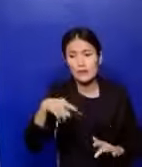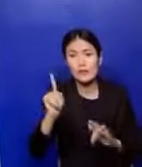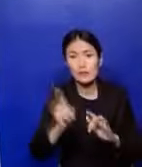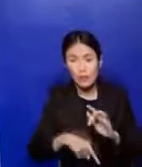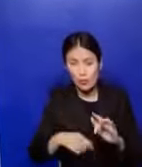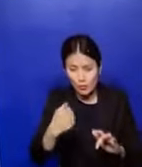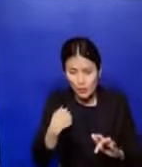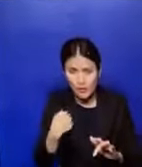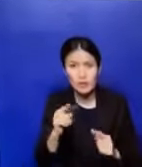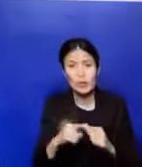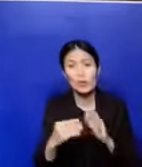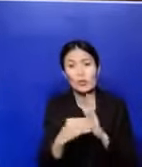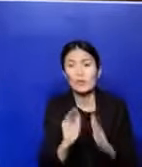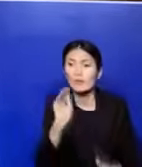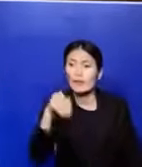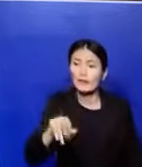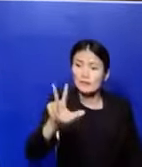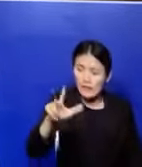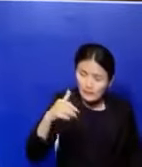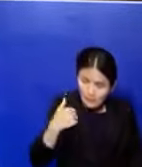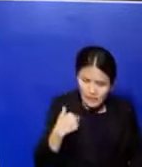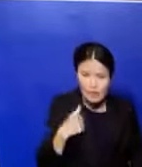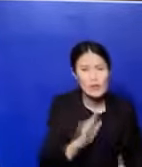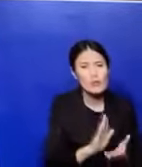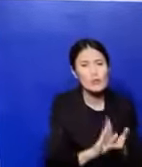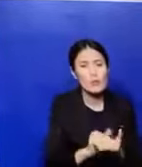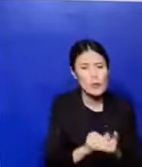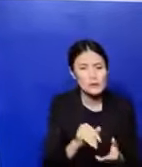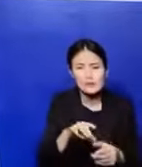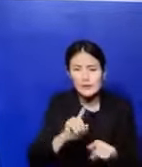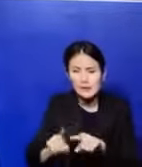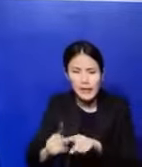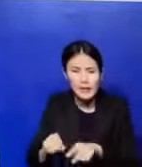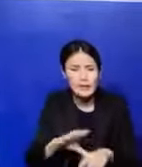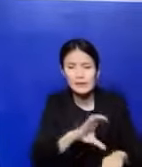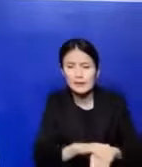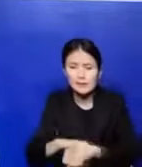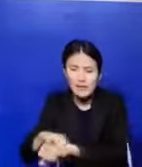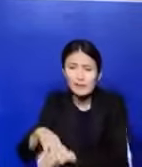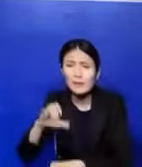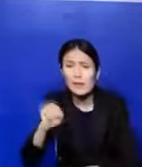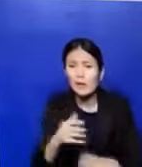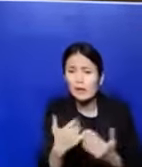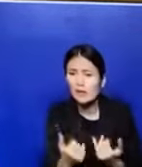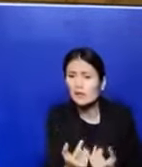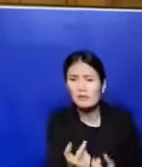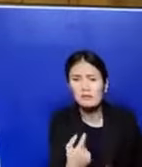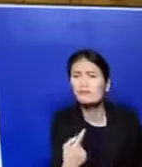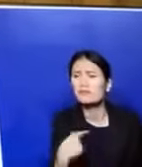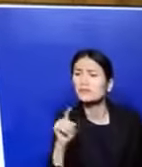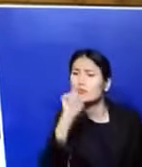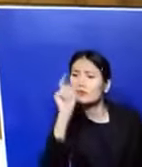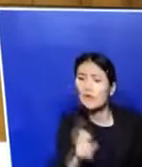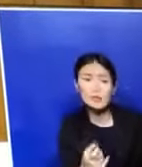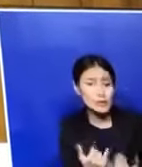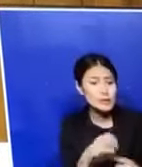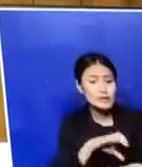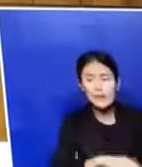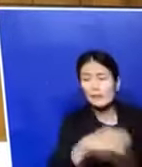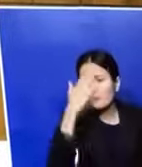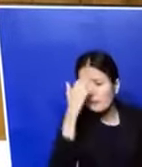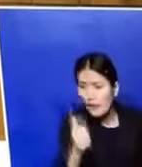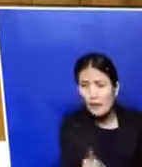ผลประโยชน์บ่อนการพนันท่านบอกว่าทำไมมันมาจับตอนนี้หลังจากที่ผมประกาศไปแล้วว่าทุกคนต้องร่วมมือทุกคนต้องทำงานช่วยรัฐบาลให้แจ้